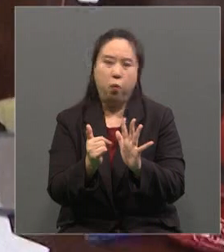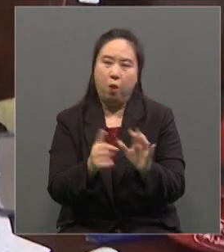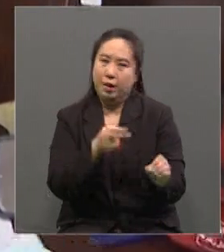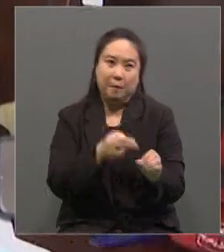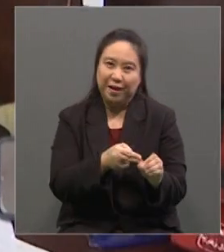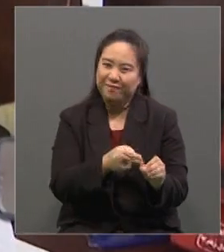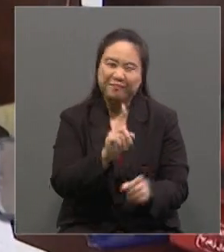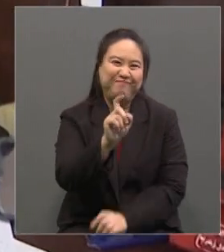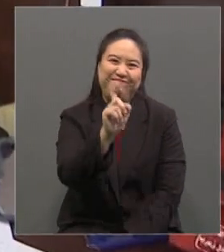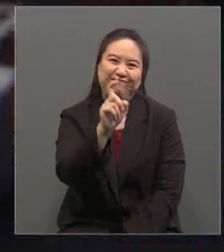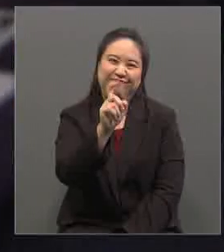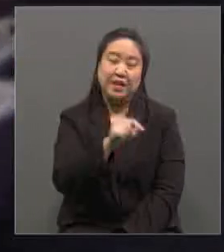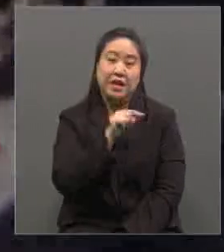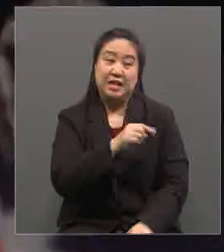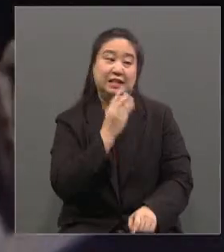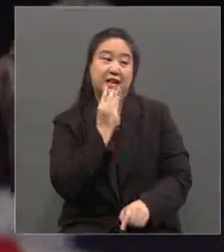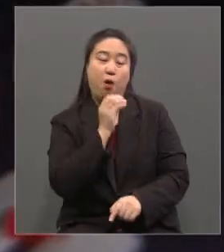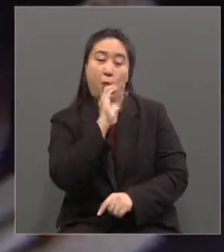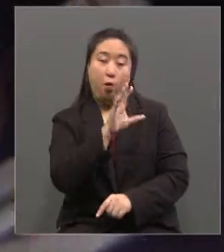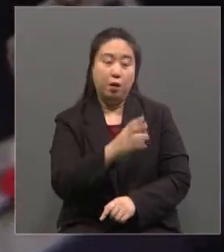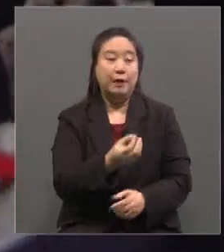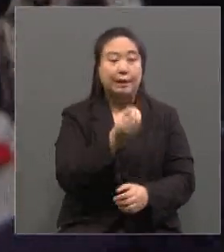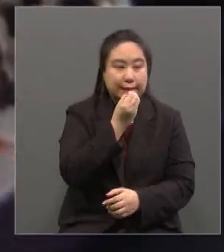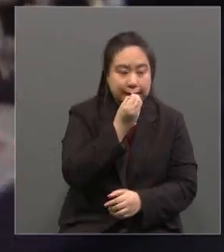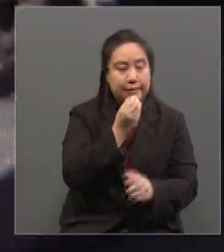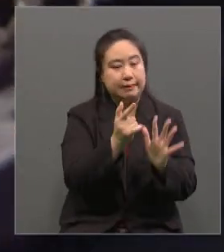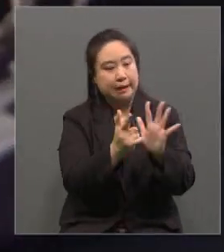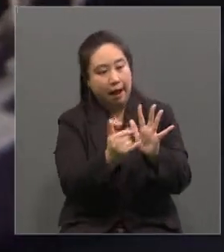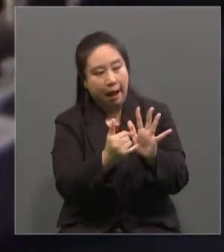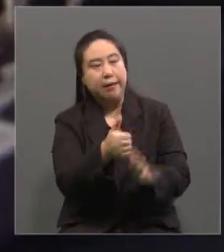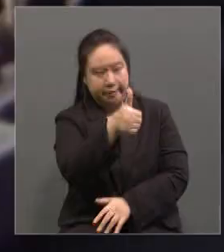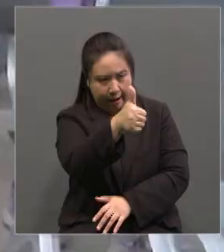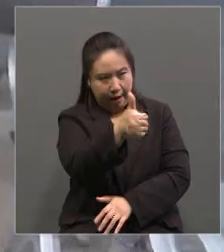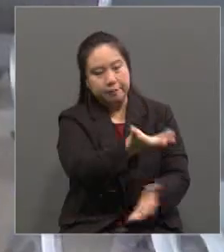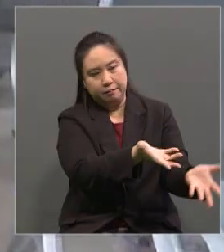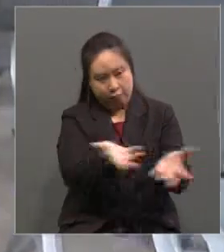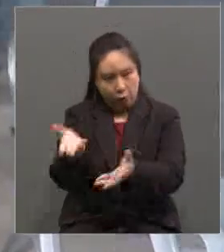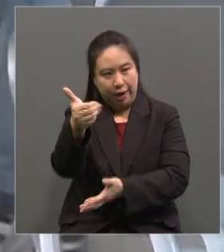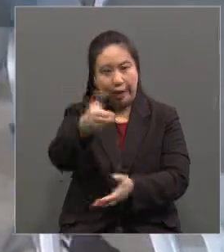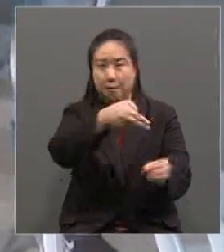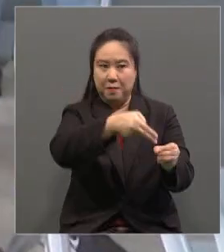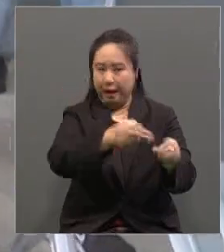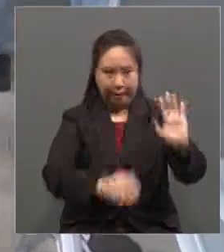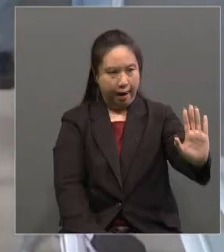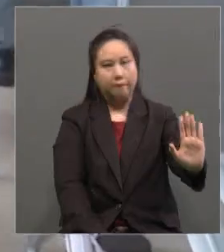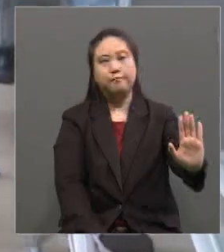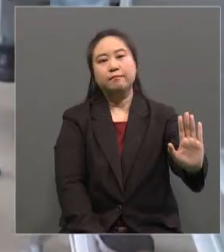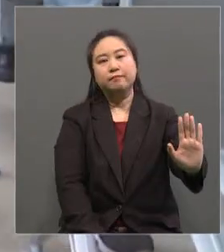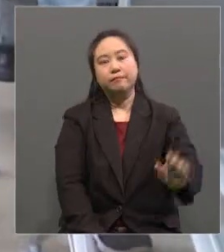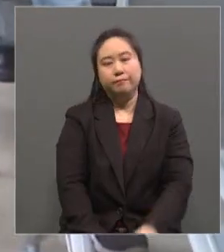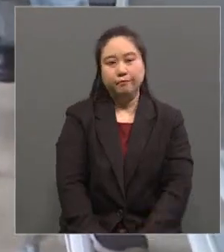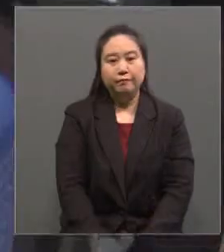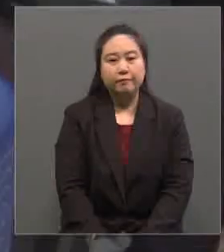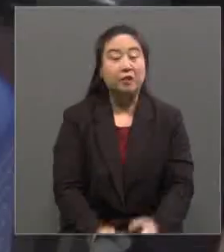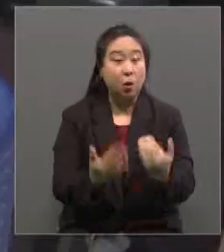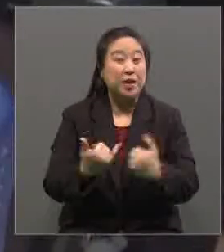นี้ยิ่งไม่ต้องพูดถึงใหญ่เลยเพราะอิสราเอลบอกแล้วว่าเข้ามาได้แค่เฉพาะยากับอาหารเท่านั้นส่วนพลังงานนี้ห้ามเข้ามาเด็ดขาดนะครับแม้